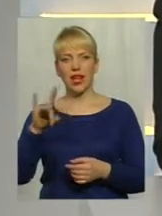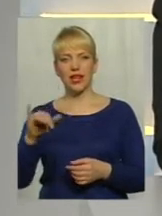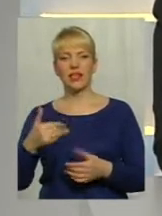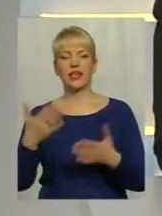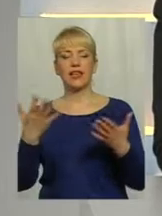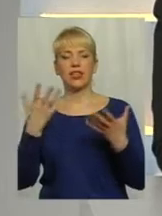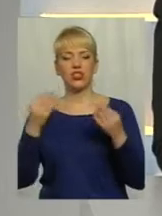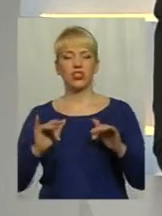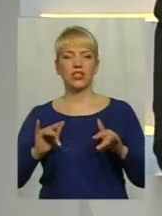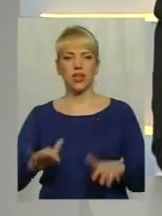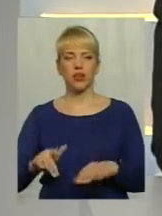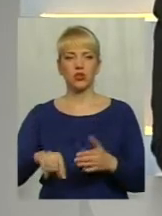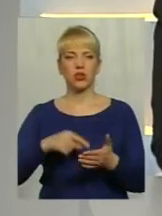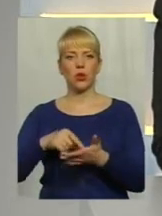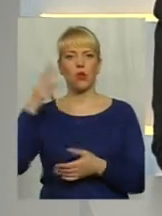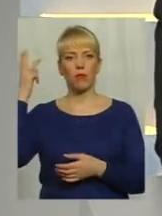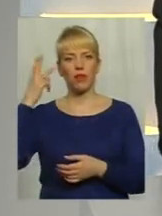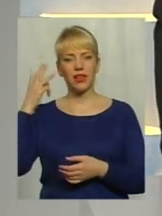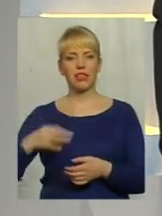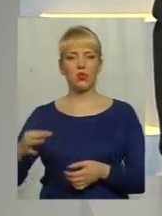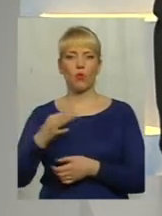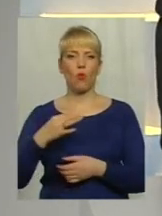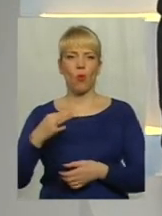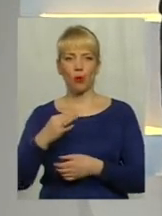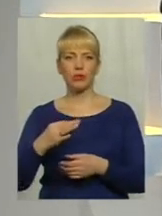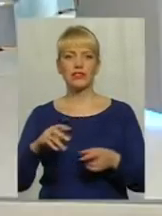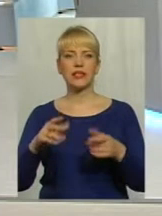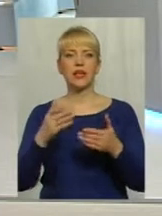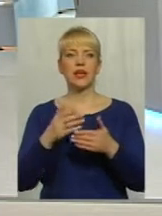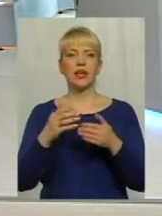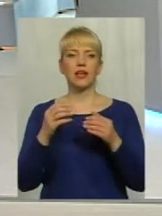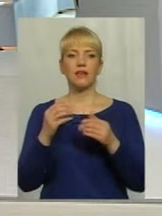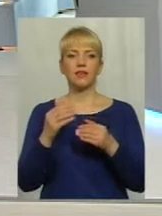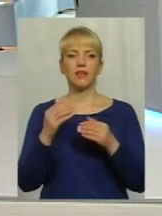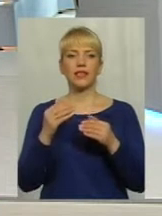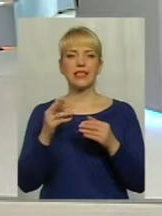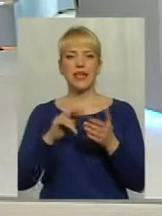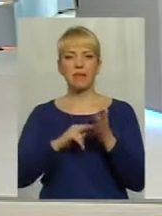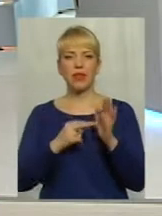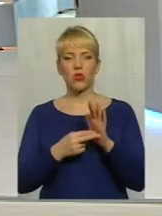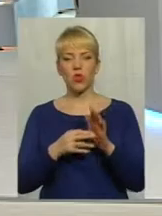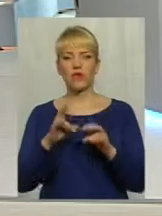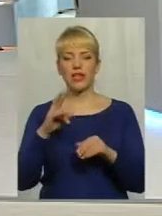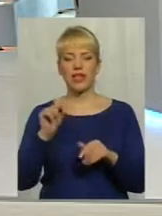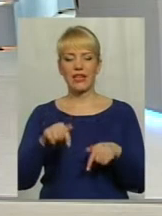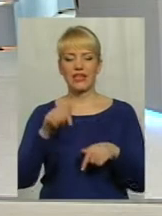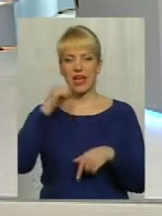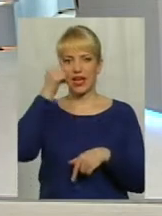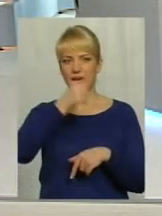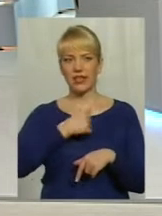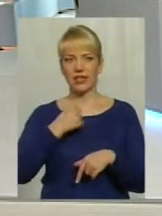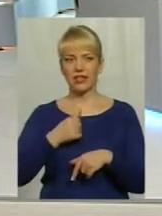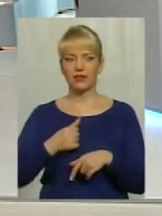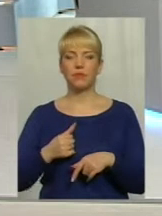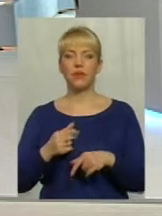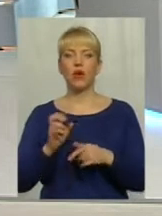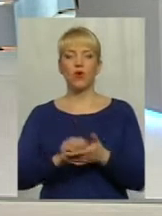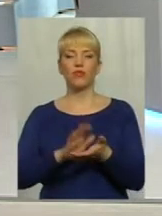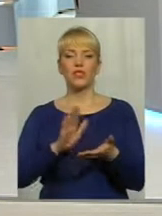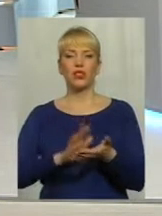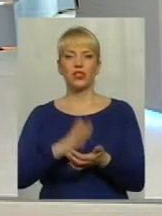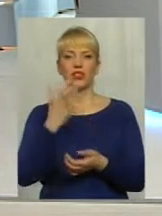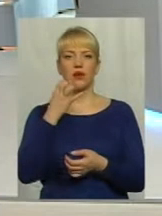ще заходи у Хмельницькому чи області, можливо також ви допоможете, пане Олег, заплановані на цей рік у рамках відзначення 503